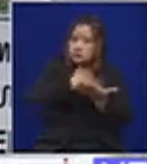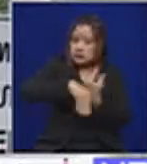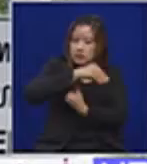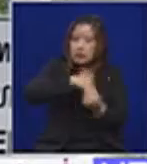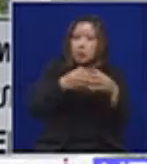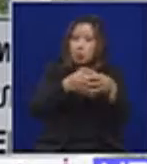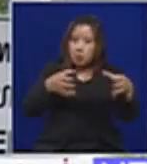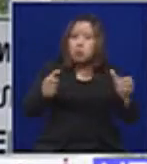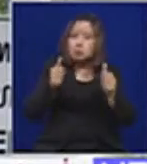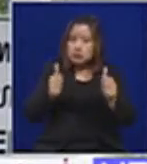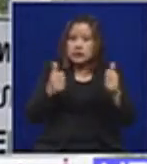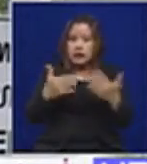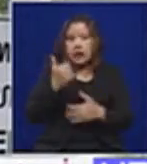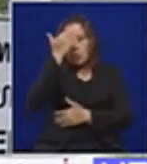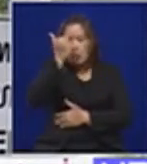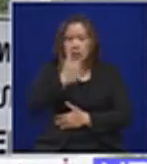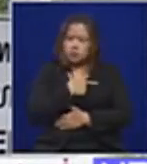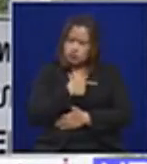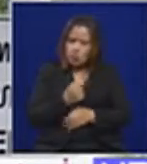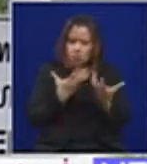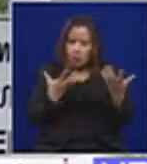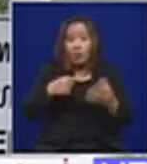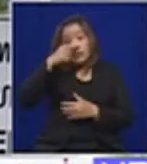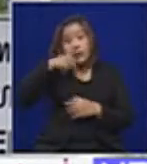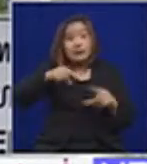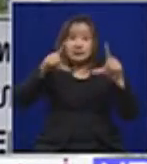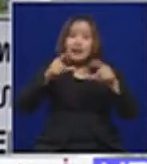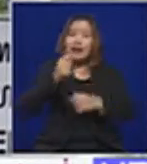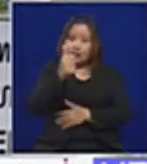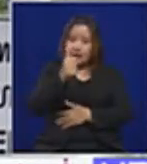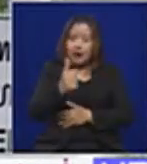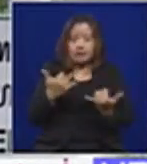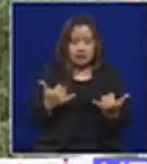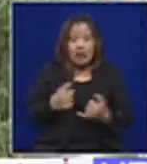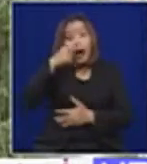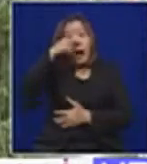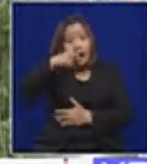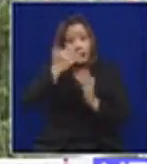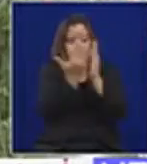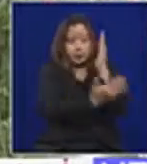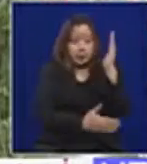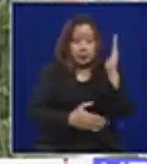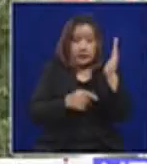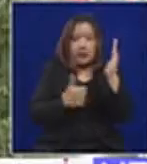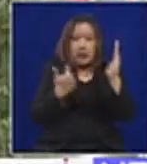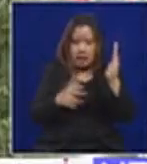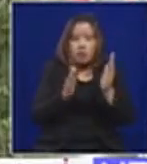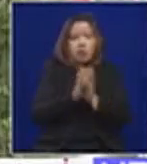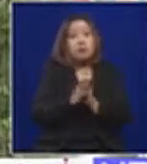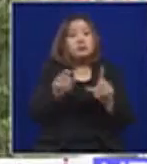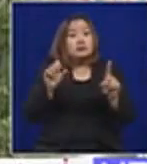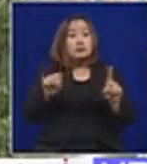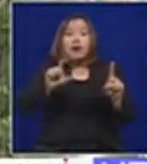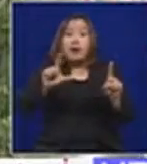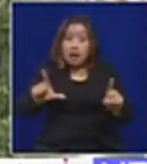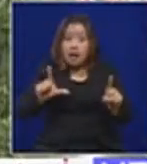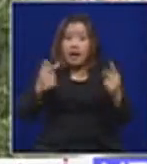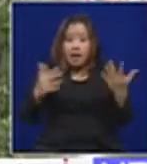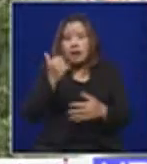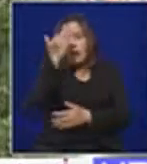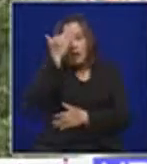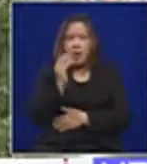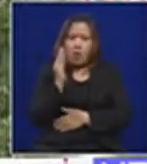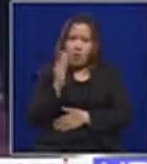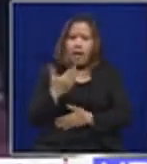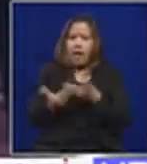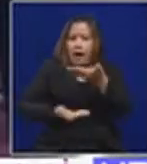ข้างสูงและมีความนิยมในสินค้าไทยประกอบกับปัจจุบันการค้าชายแดนมีมูลค่ากว่าแสนล้านบาทและสามารถขับเคลื่อนได้ด้ว